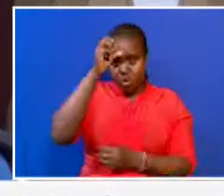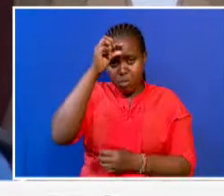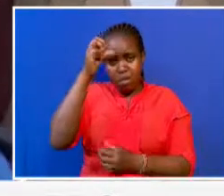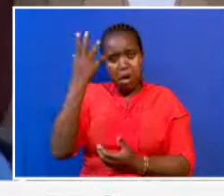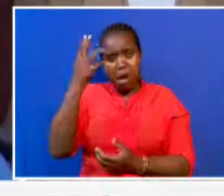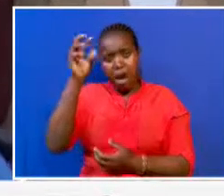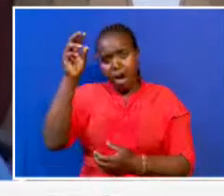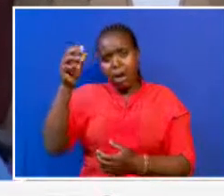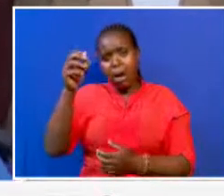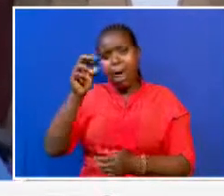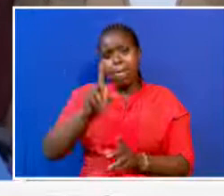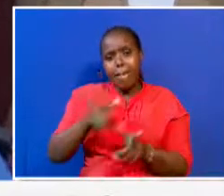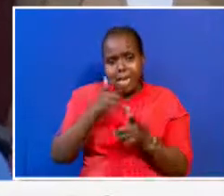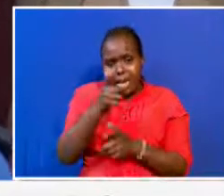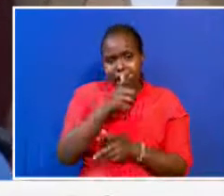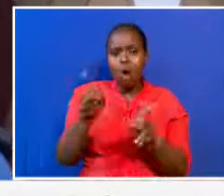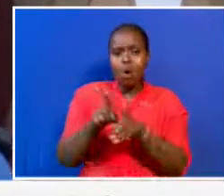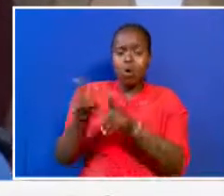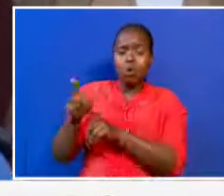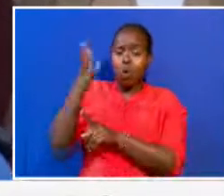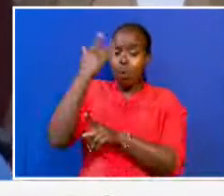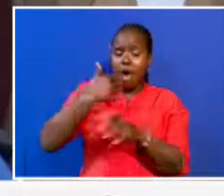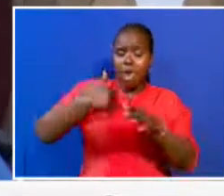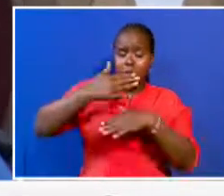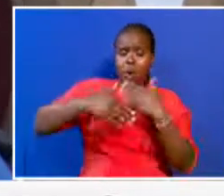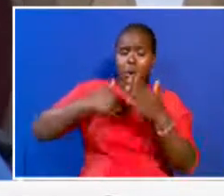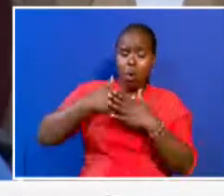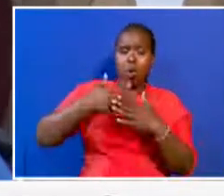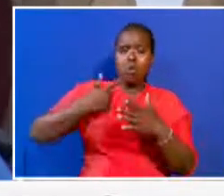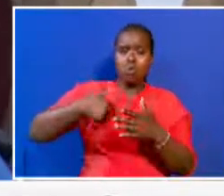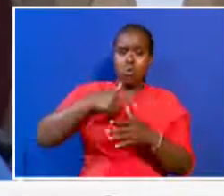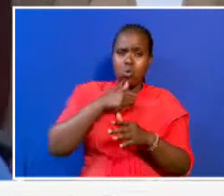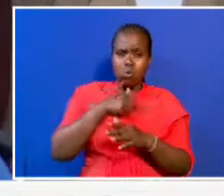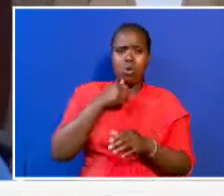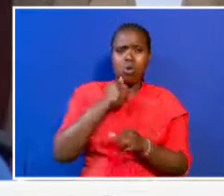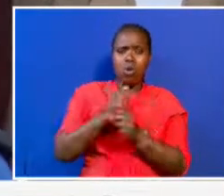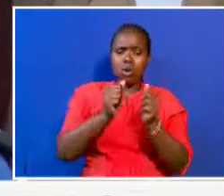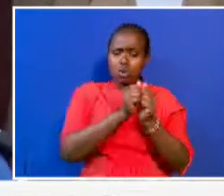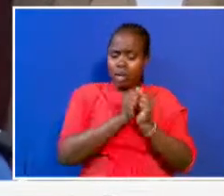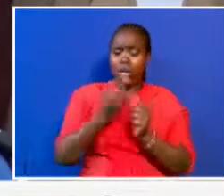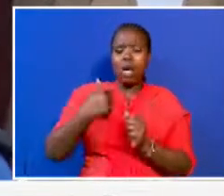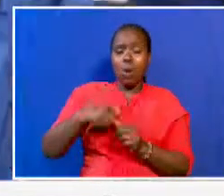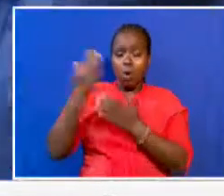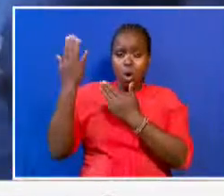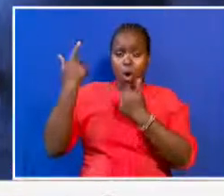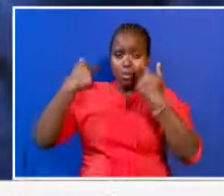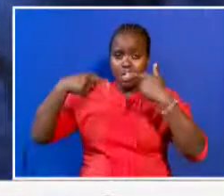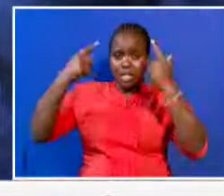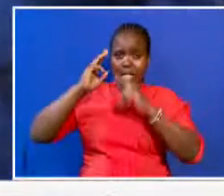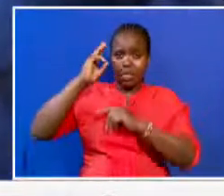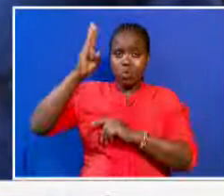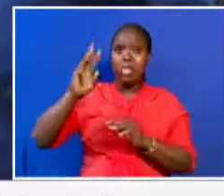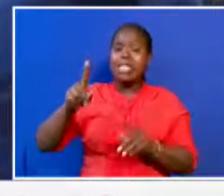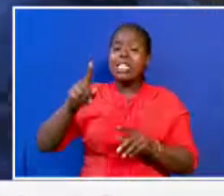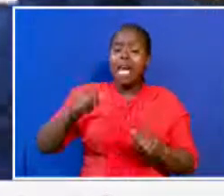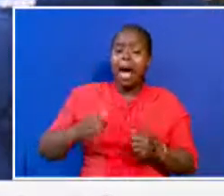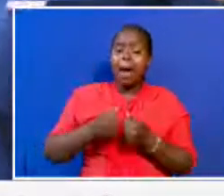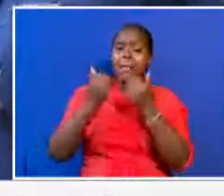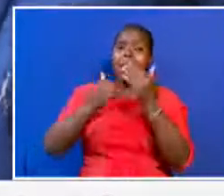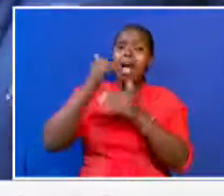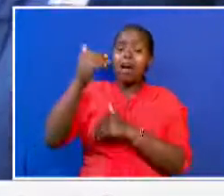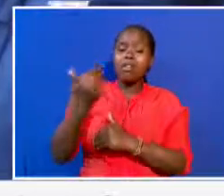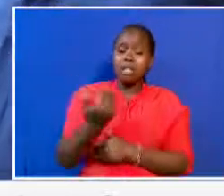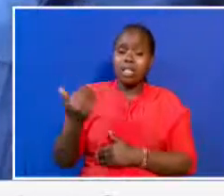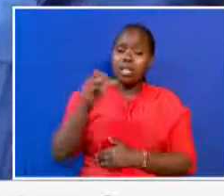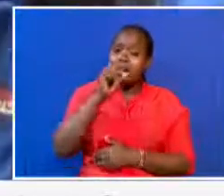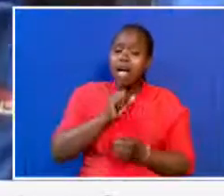media, kwa sababu sisi wote tukishikana ndio kuna hakika tutashinda. Haya yanajiri wiki tu baada ya